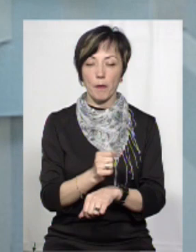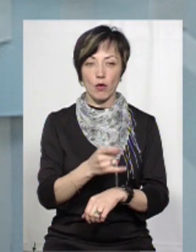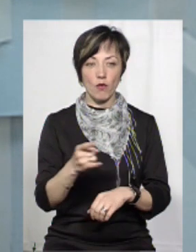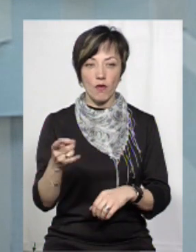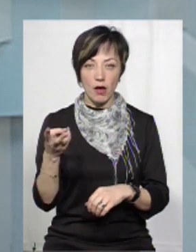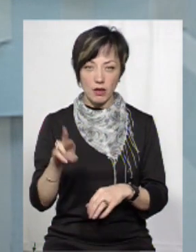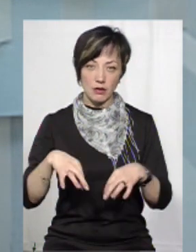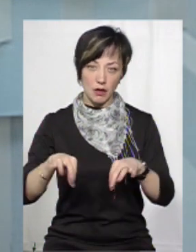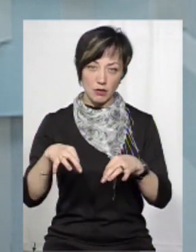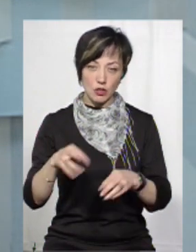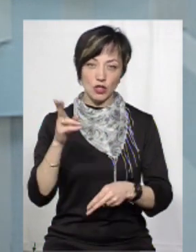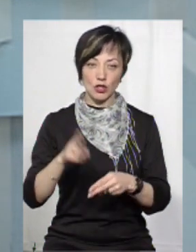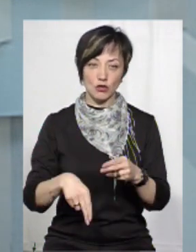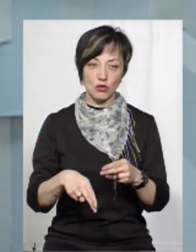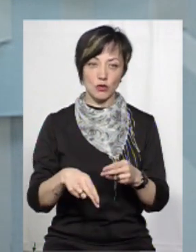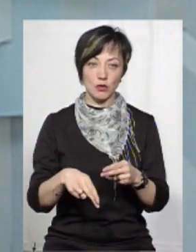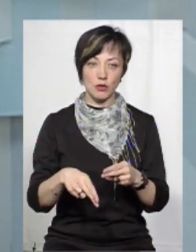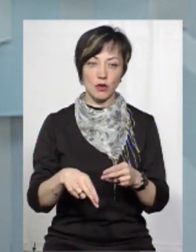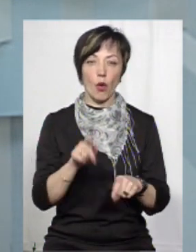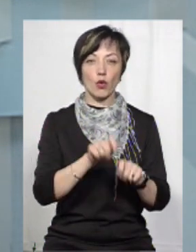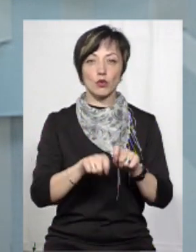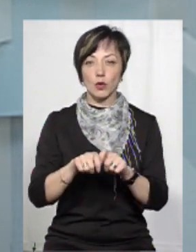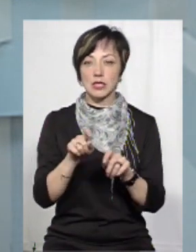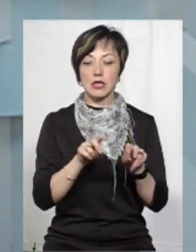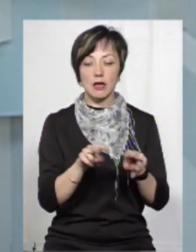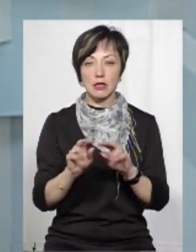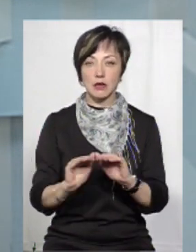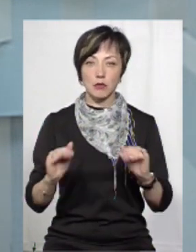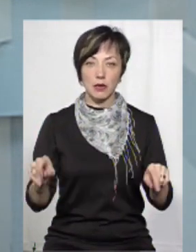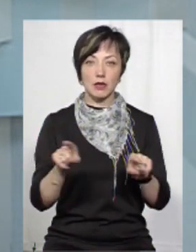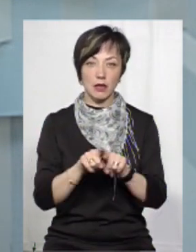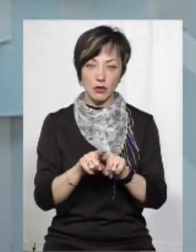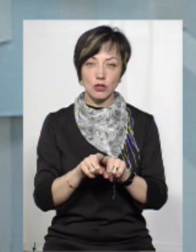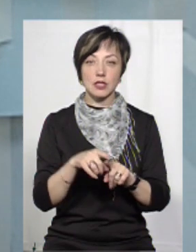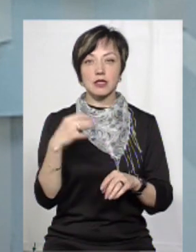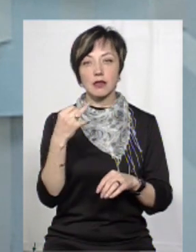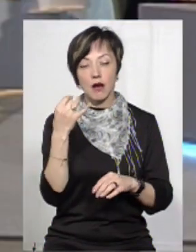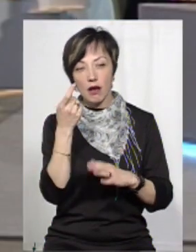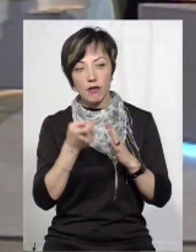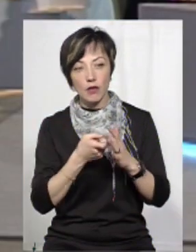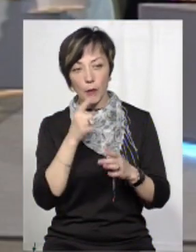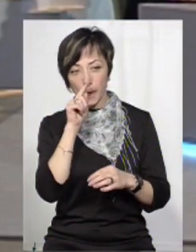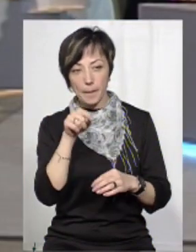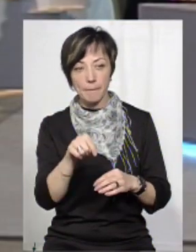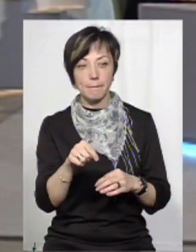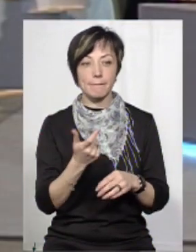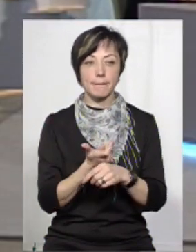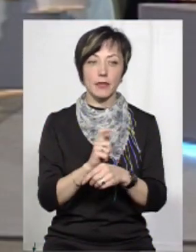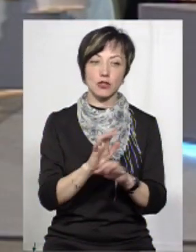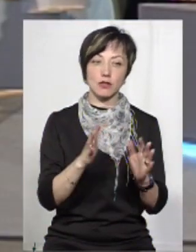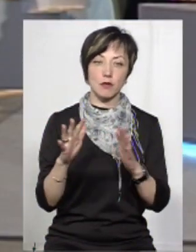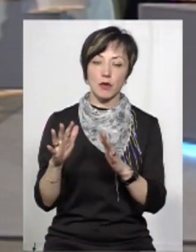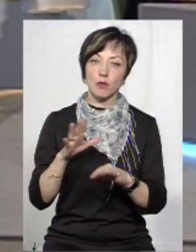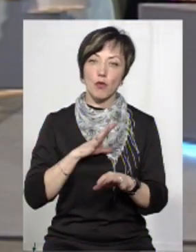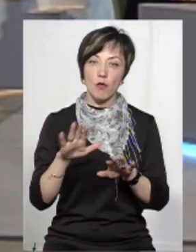паркування автотранспорту, закінчуючи контролем за дітьми, які теж цікаво в більшості